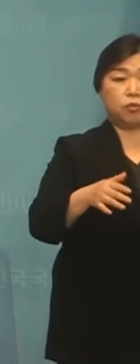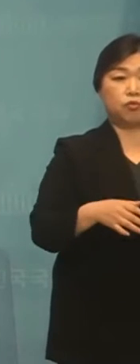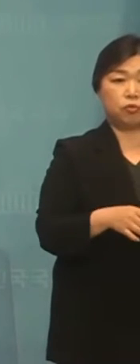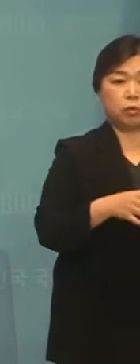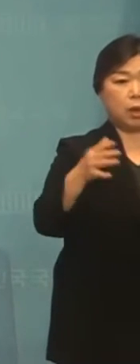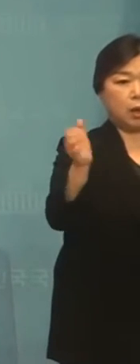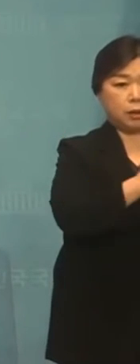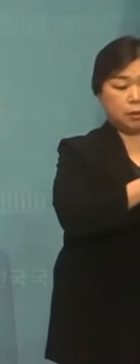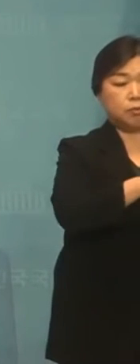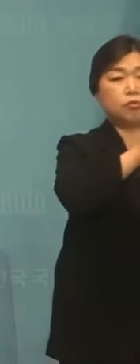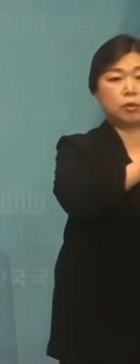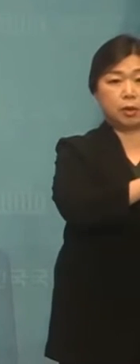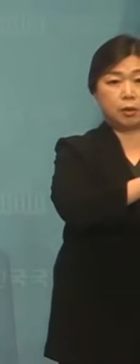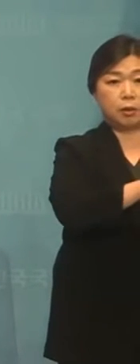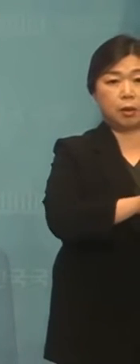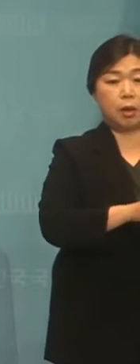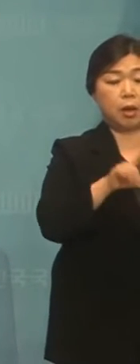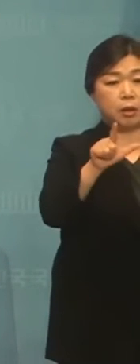분양권 거래입니다.